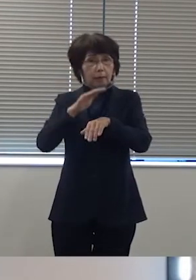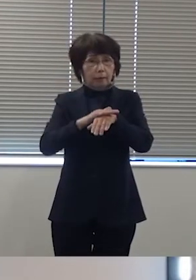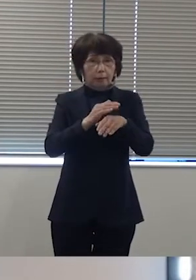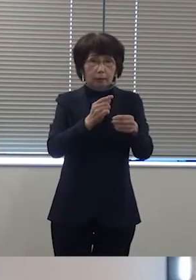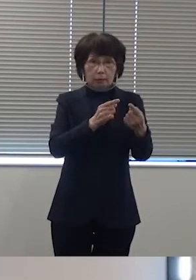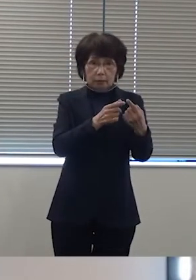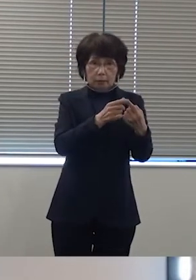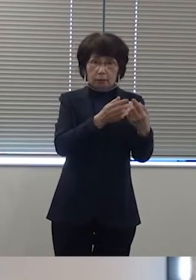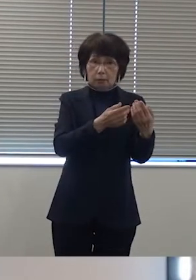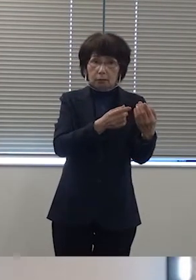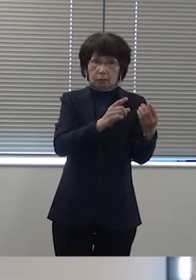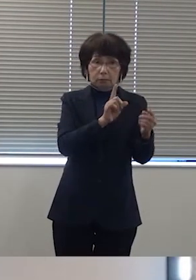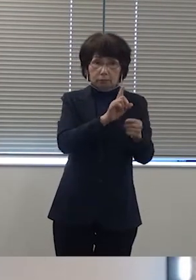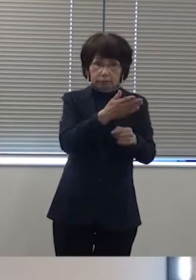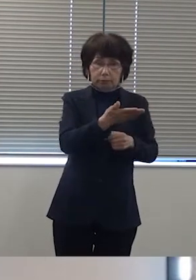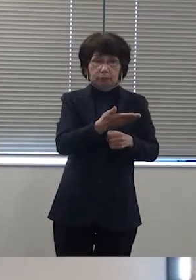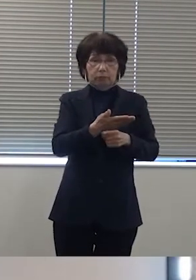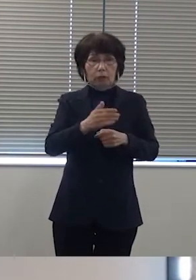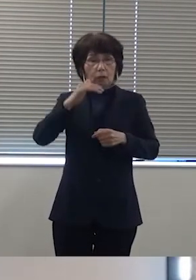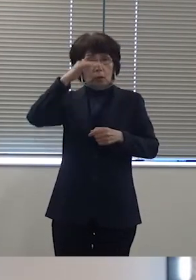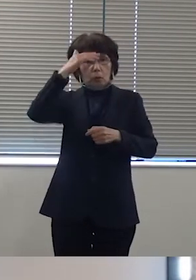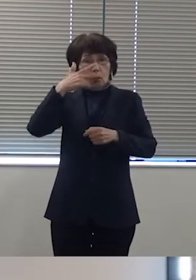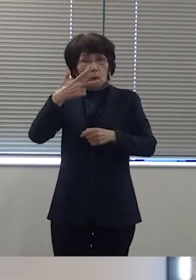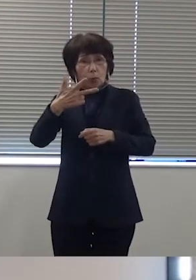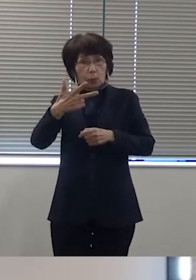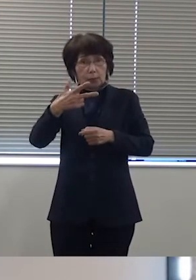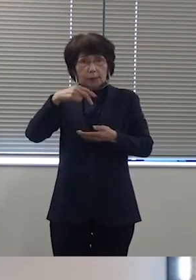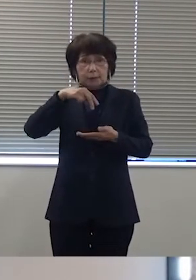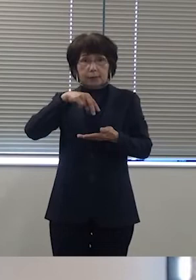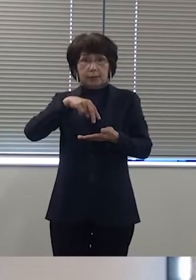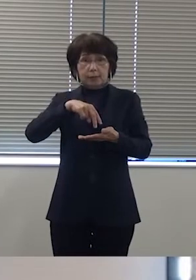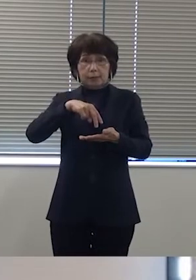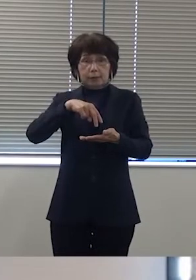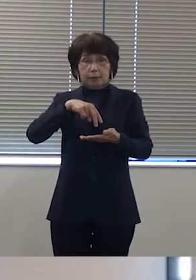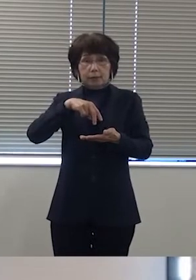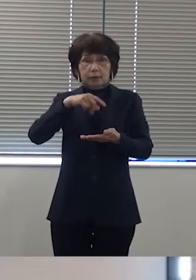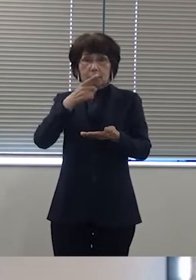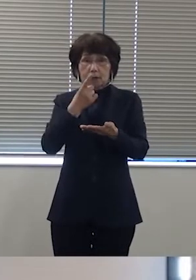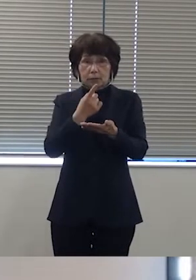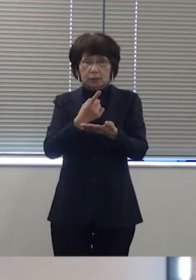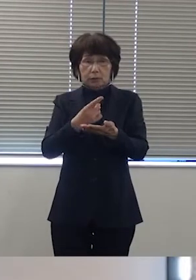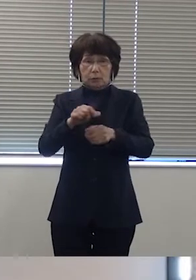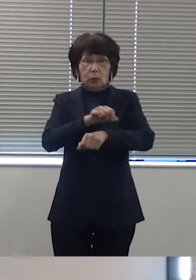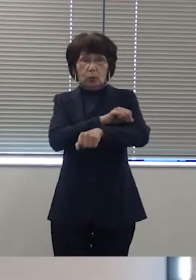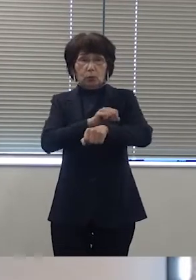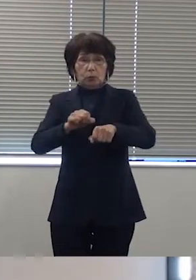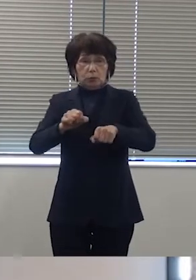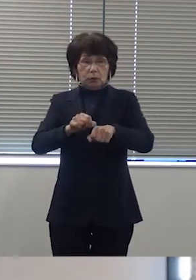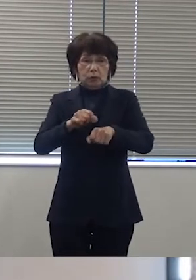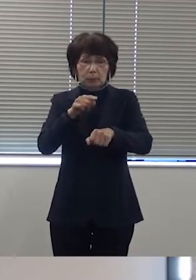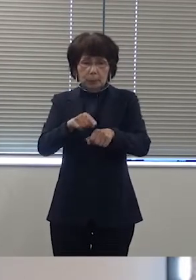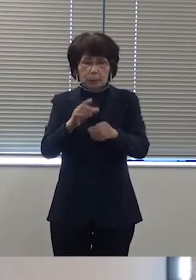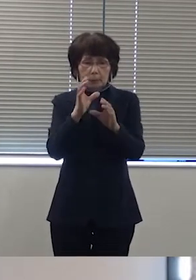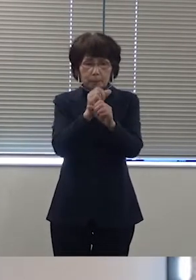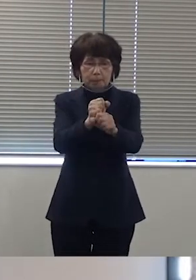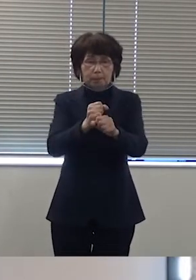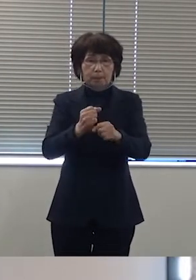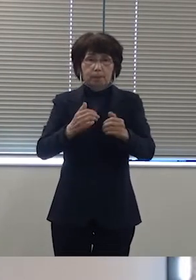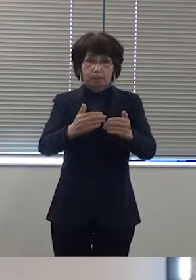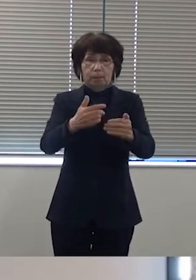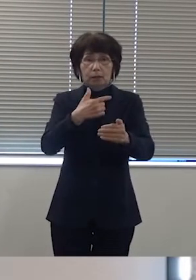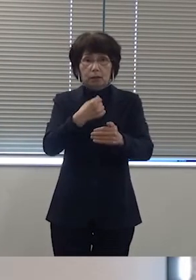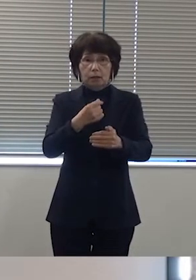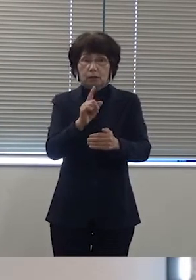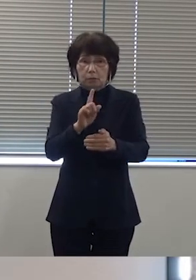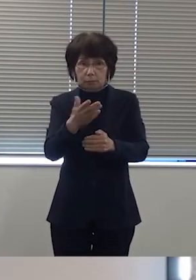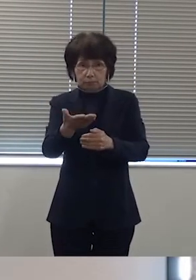高知としてはここにやっぱり力を入れていきたいというところがあります。 あの南海トラフっていうのは、まあ、高知単独でやられるの